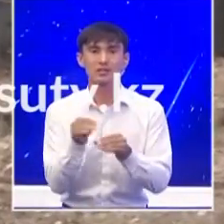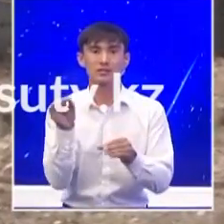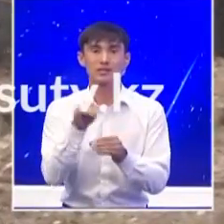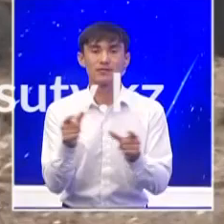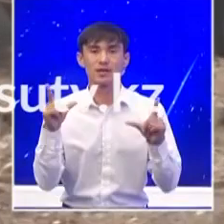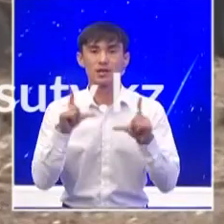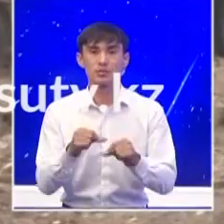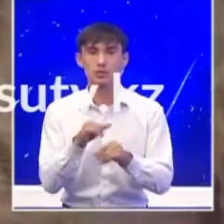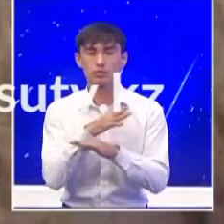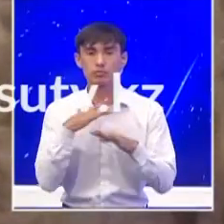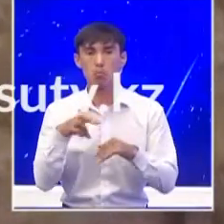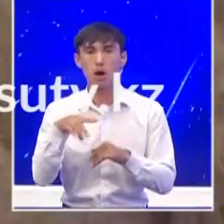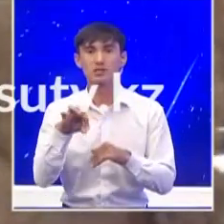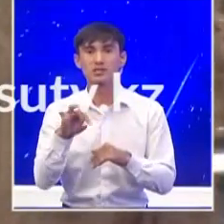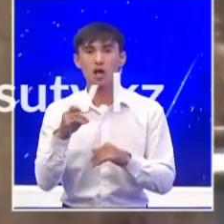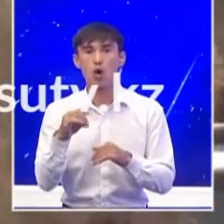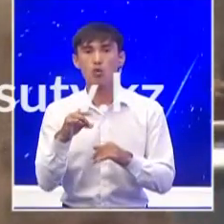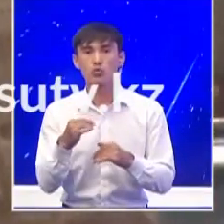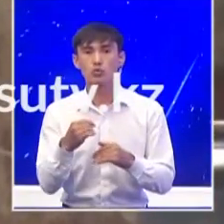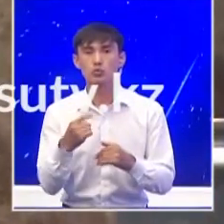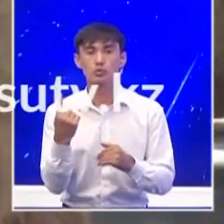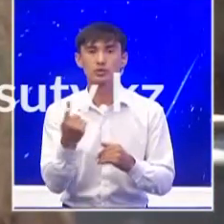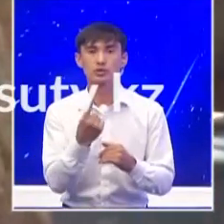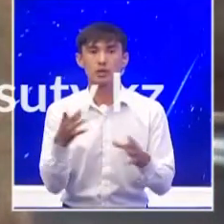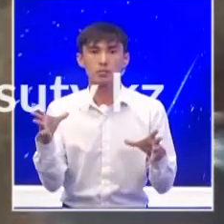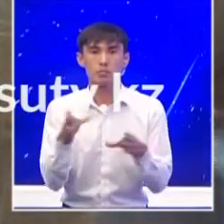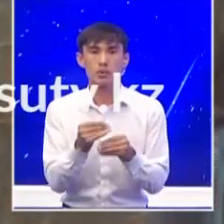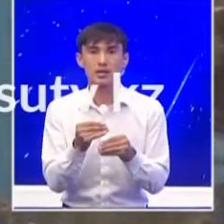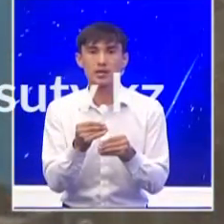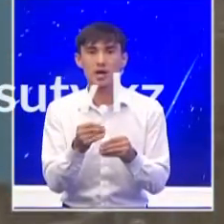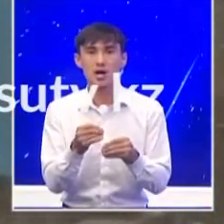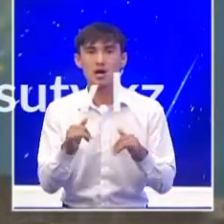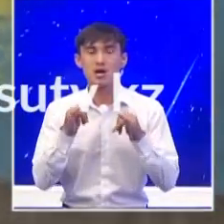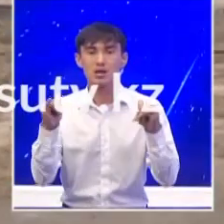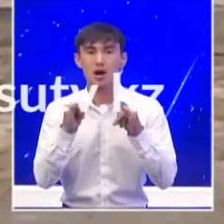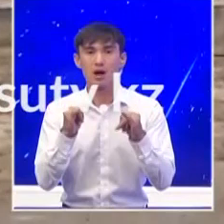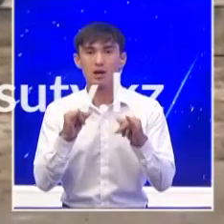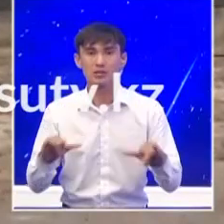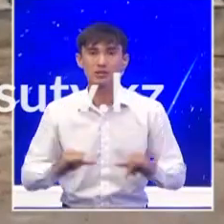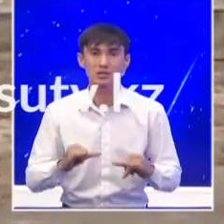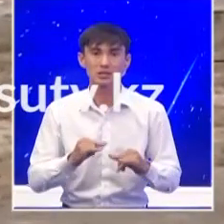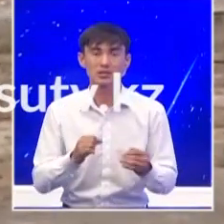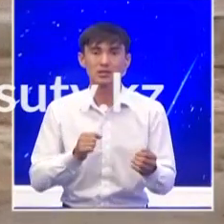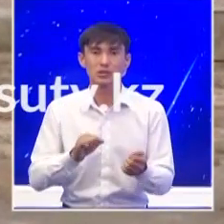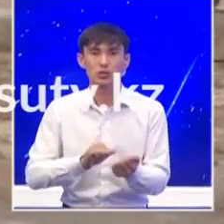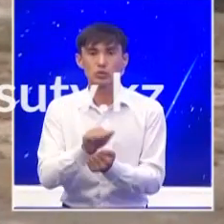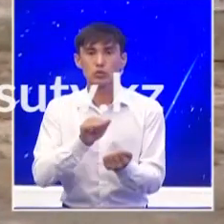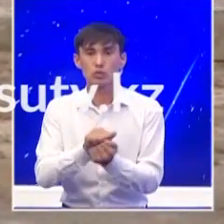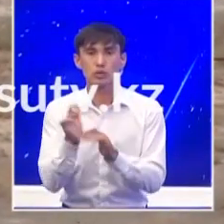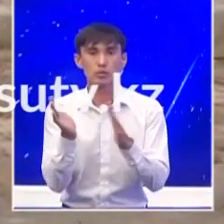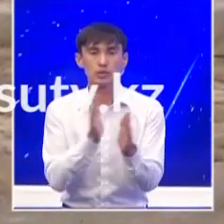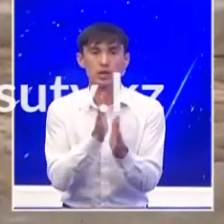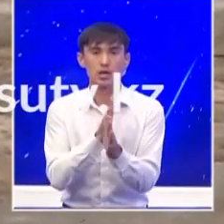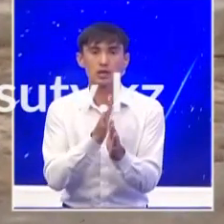жатыр. Мұның бәрі Маңғыстаудағы жылқысы жал құйрығын жеміріп, ірі қара ақ сүйекпен тал кеміріп, түйесі шөгіп, қой